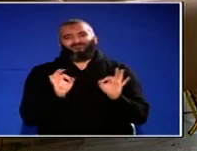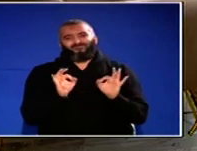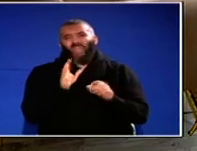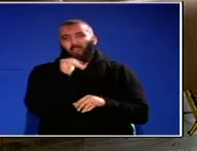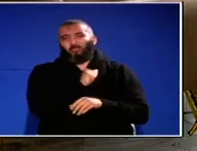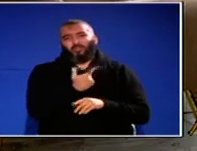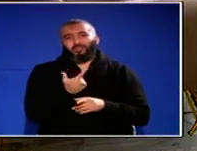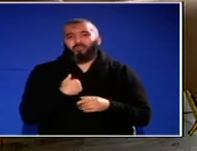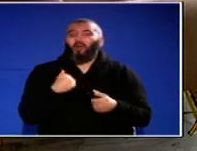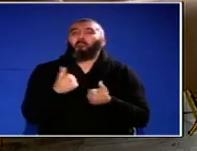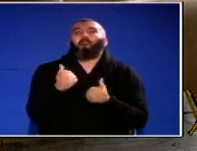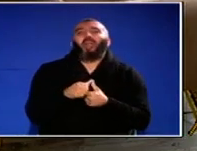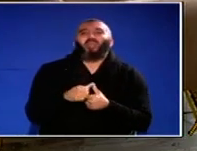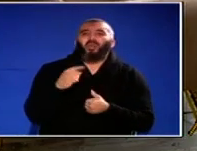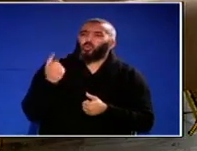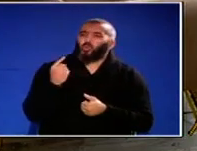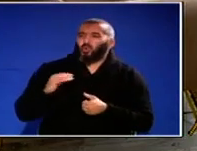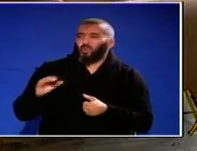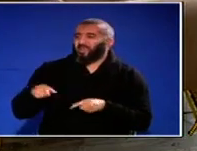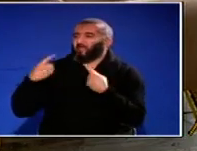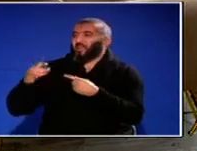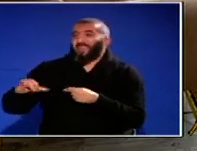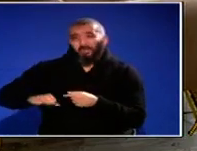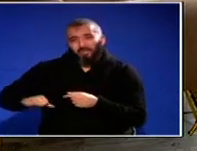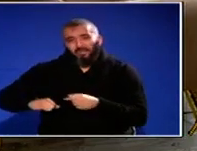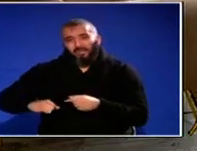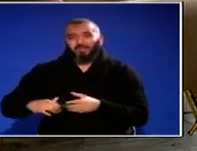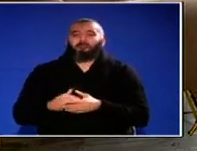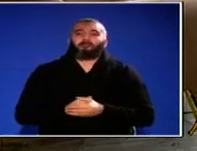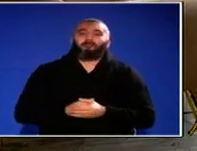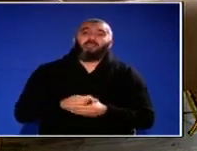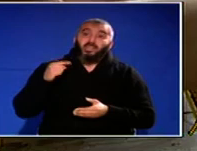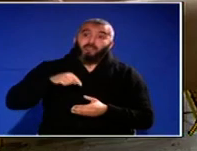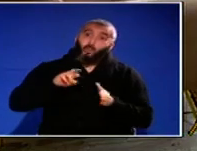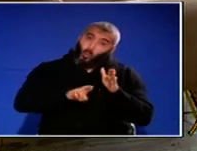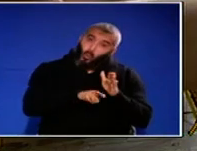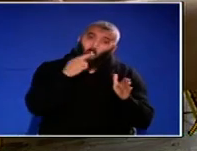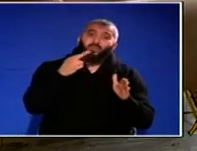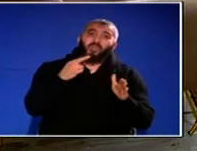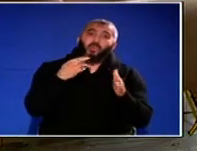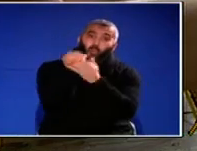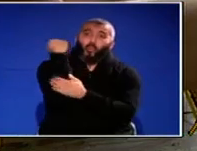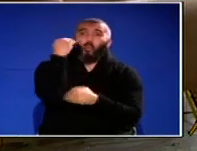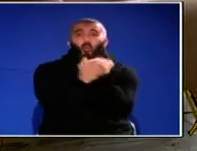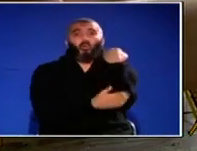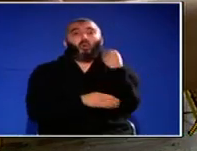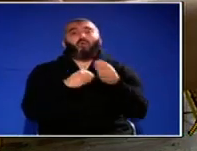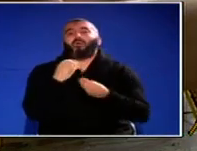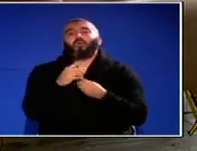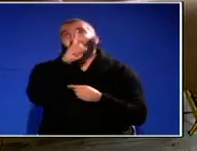هل يعاود الوضوء؟ نعم هل يعيد الوضوء؟ ربي ان شاء الله يشفيك ويعافيك سي موسى.